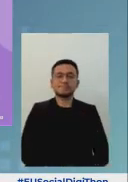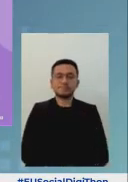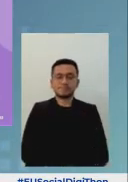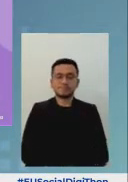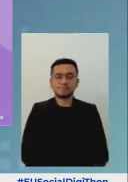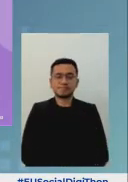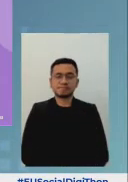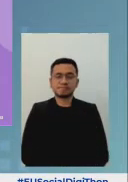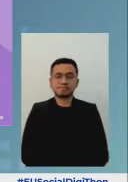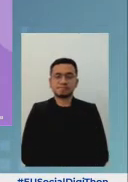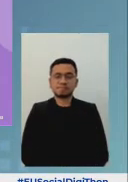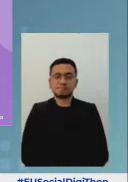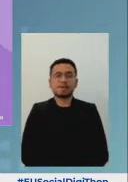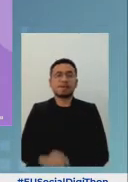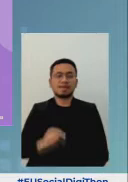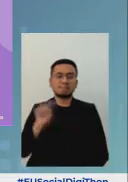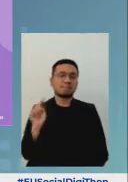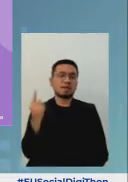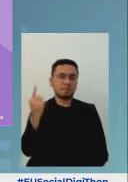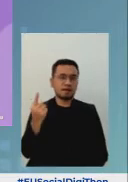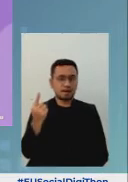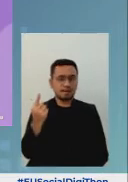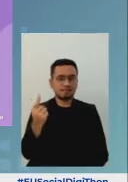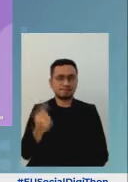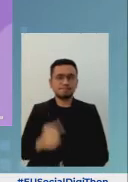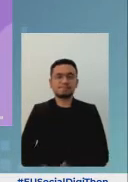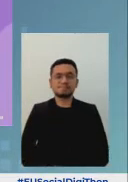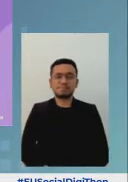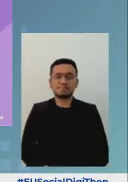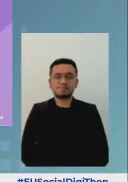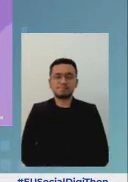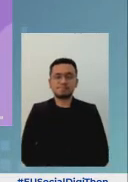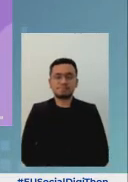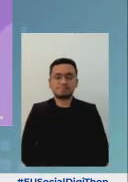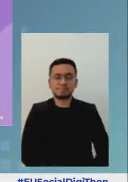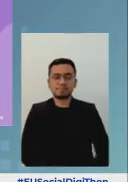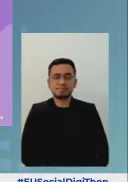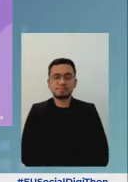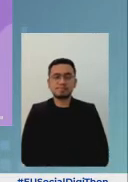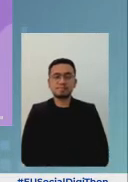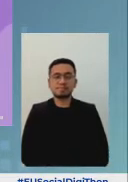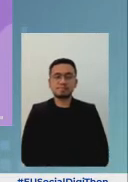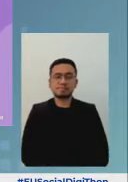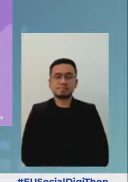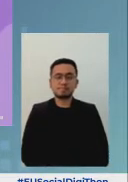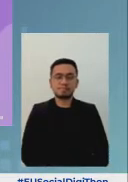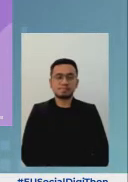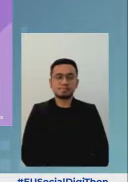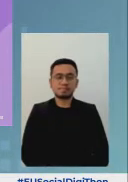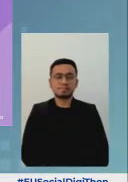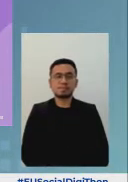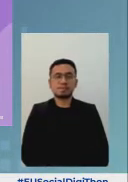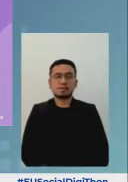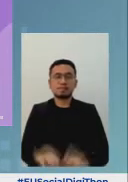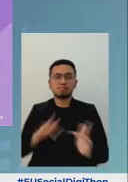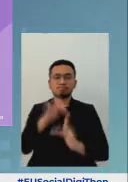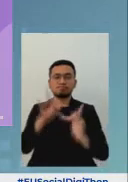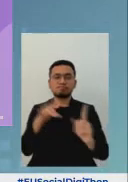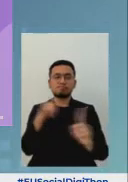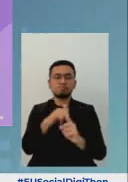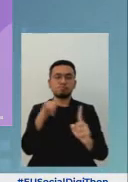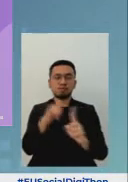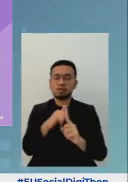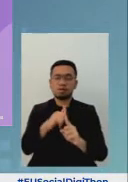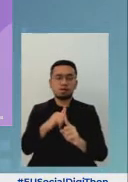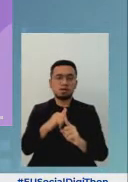Langsung aja kita masuk ke bagian pertama, cyberbullying. Next. Nah, jadi sebenarnya kasus cyberbullying itu ternyata cukup banyak ya.